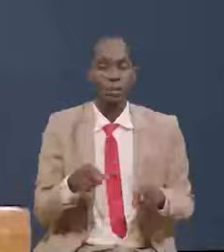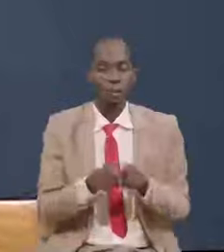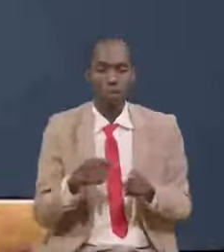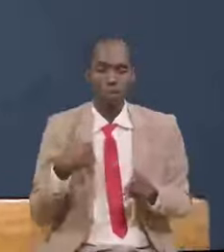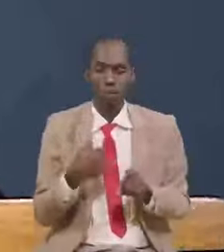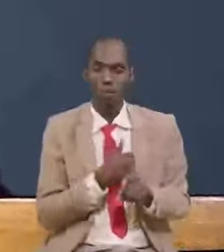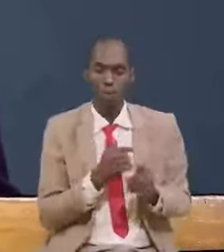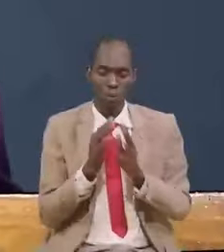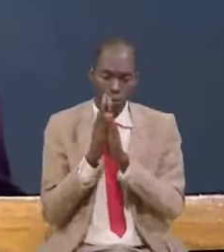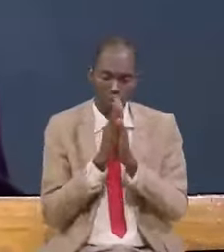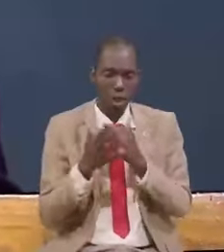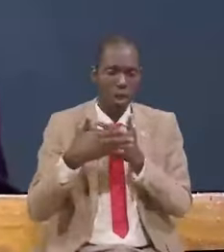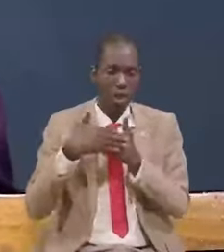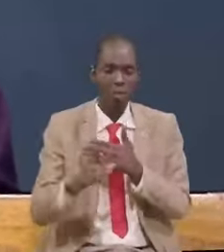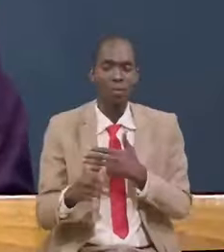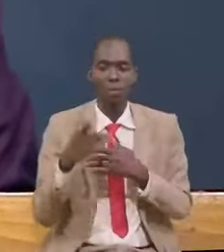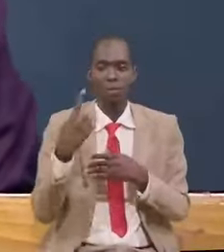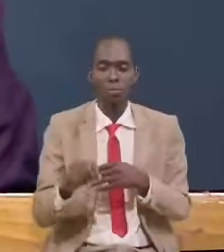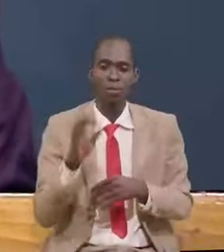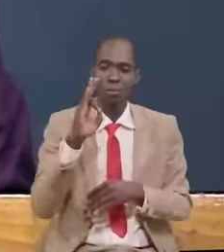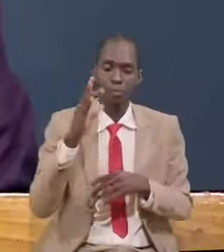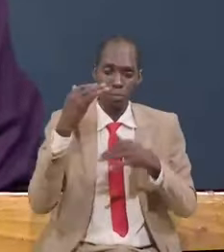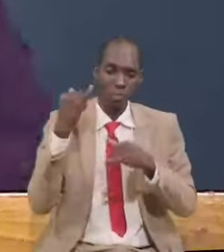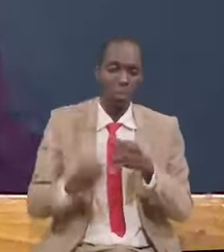Et comme nous allons prier à la fin de ce message,